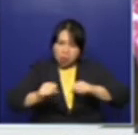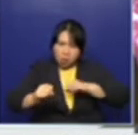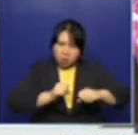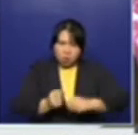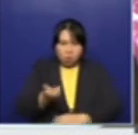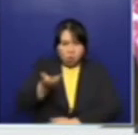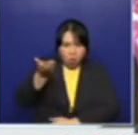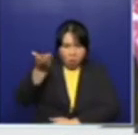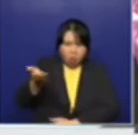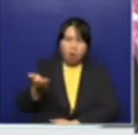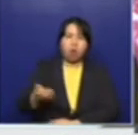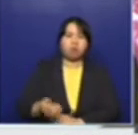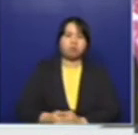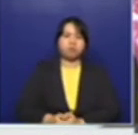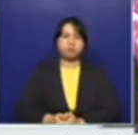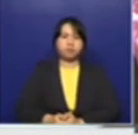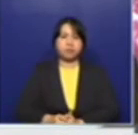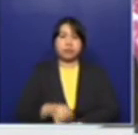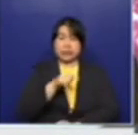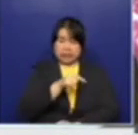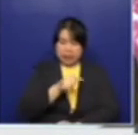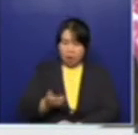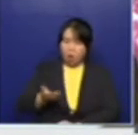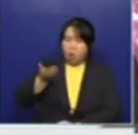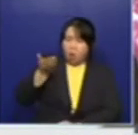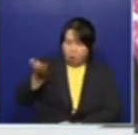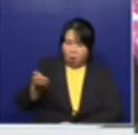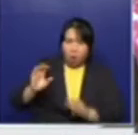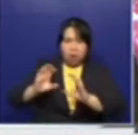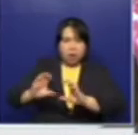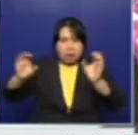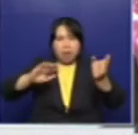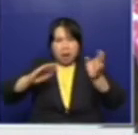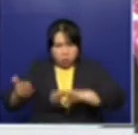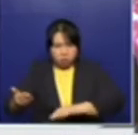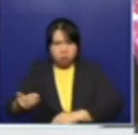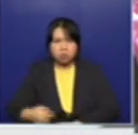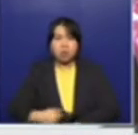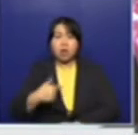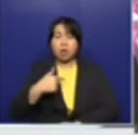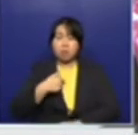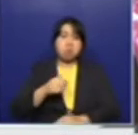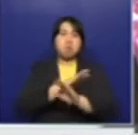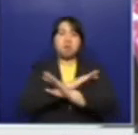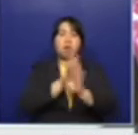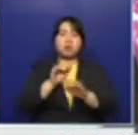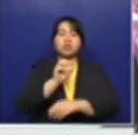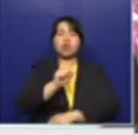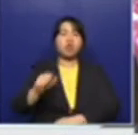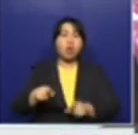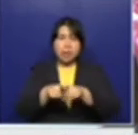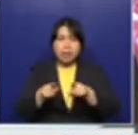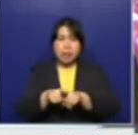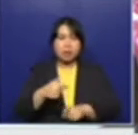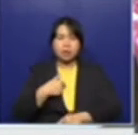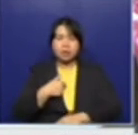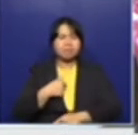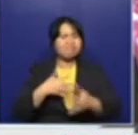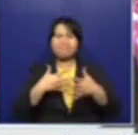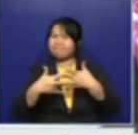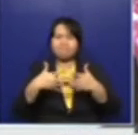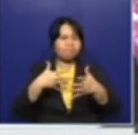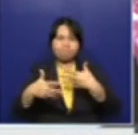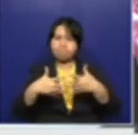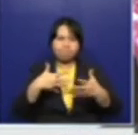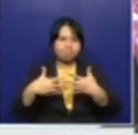ร้องแม้จะเป็นการเรียกร้องที่ให้ยุบสภาถึงผมจะสิ้นสภาพไปวันที่ยุบผมก็ไม่ได้ห่วงหาอะ